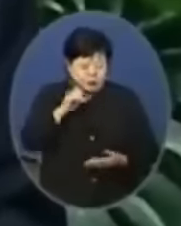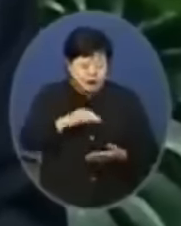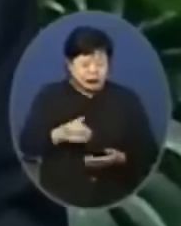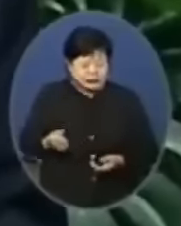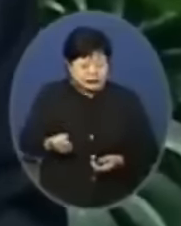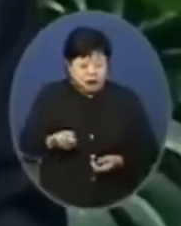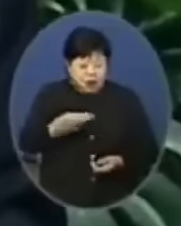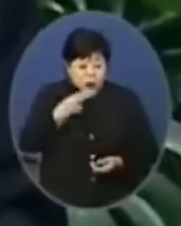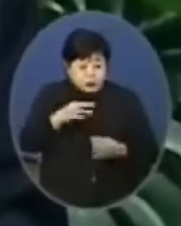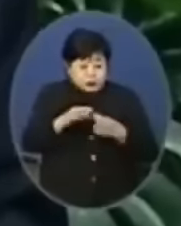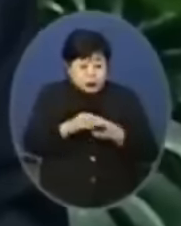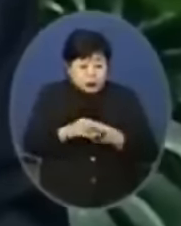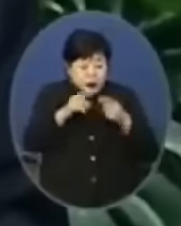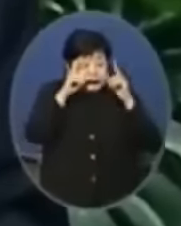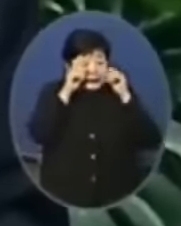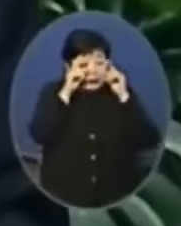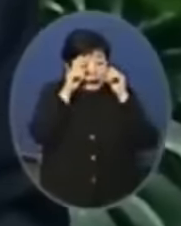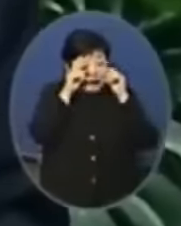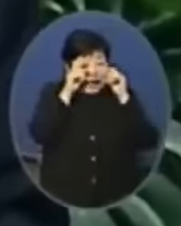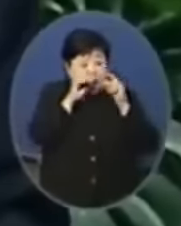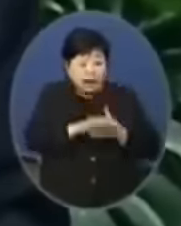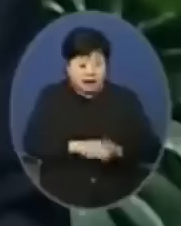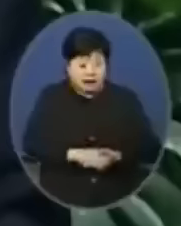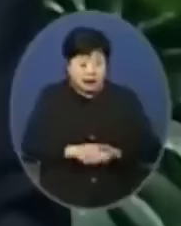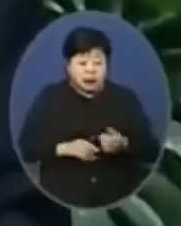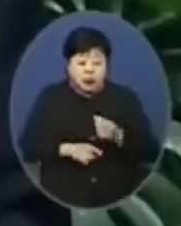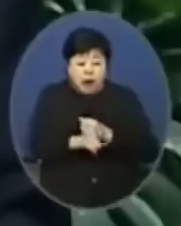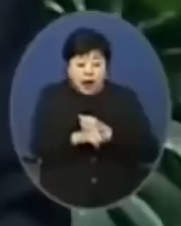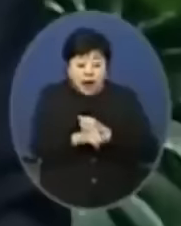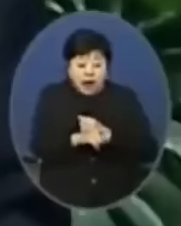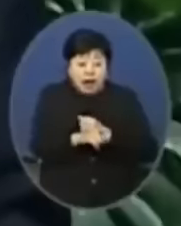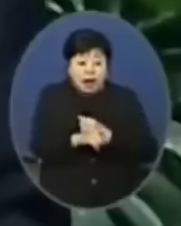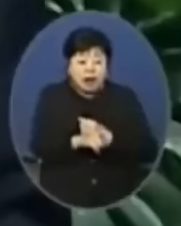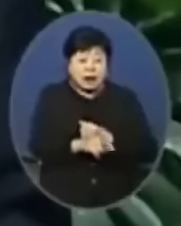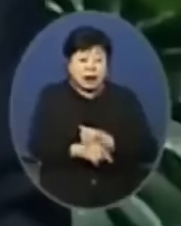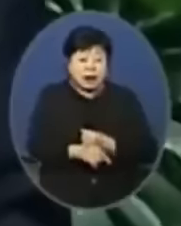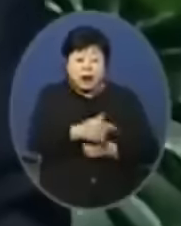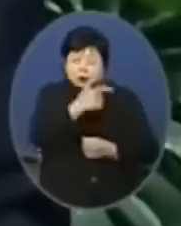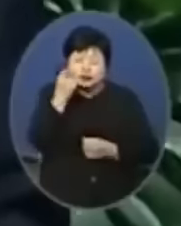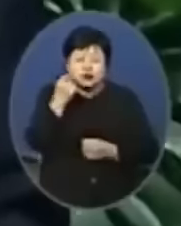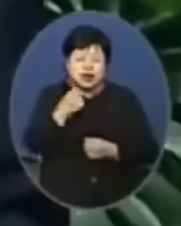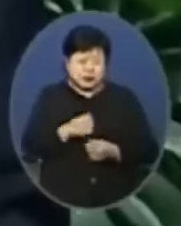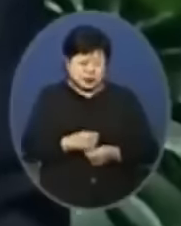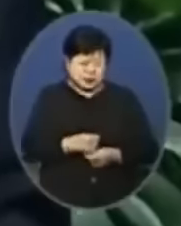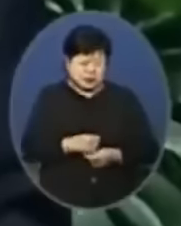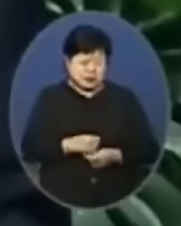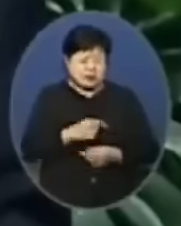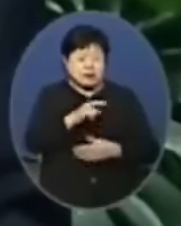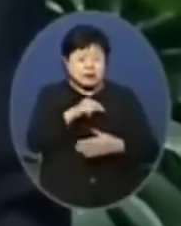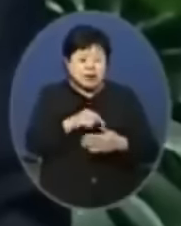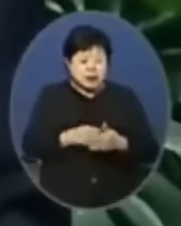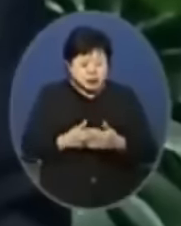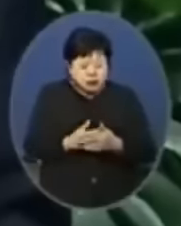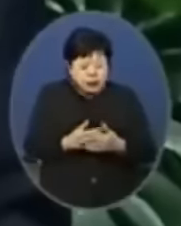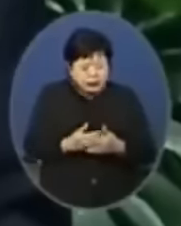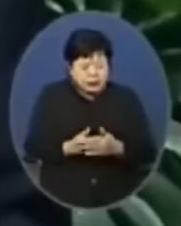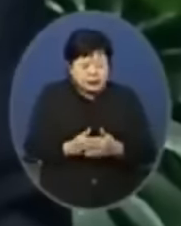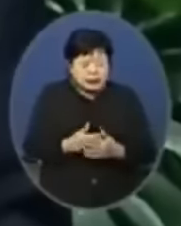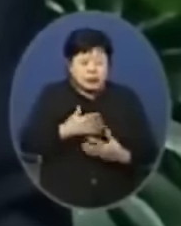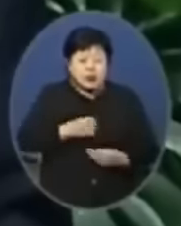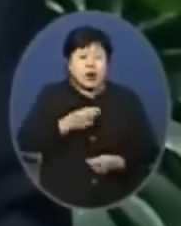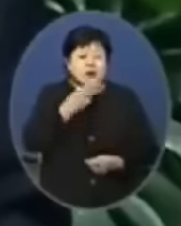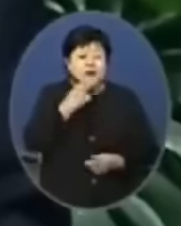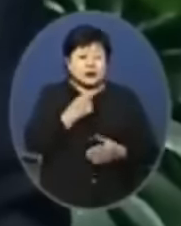쥐지 못한 어린이는 잠을 못 자요. 왜? 마이너스가 되면은 마음의 평화를